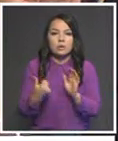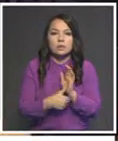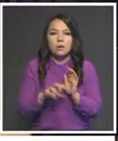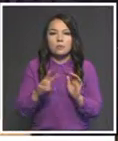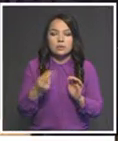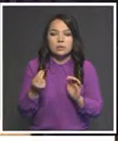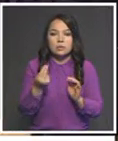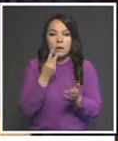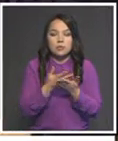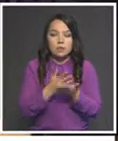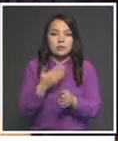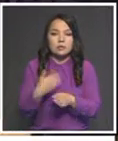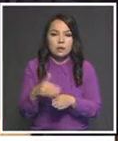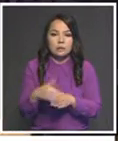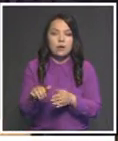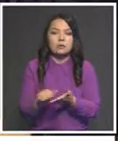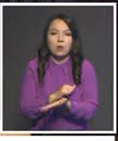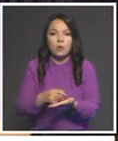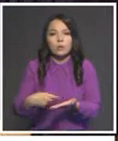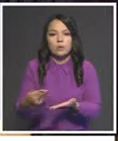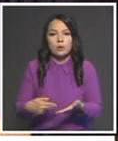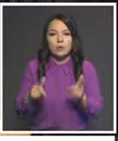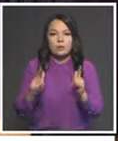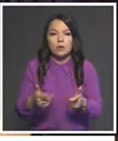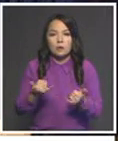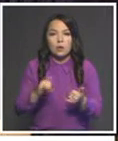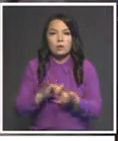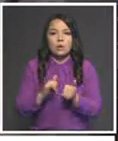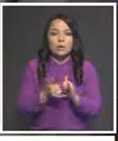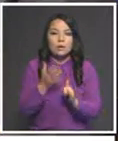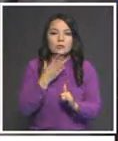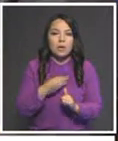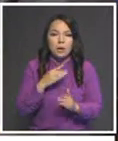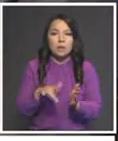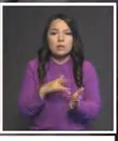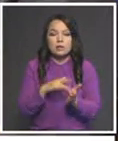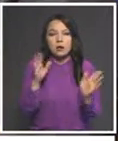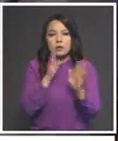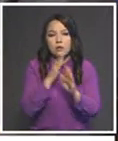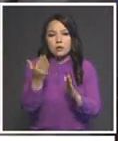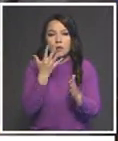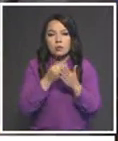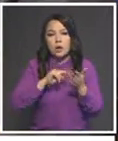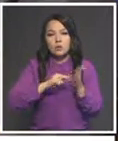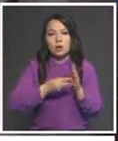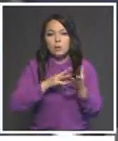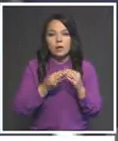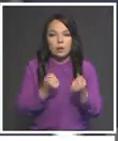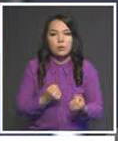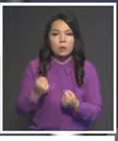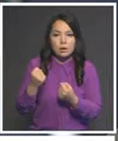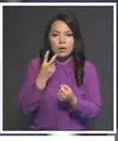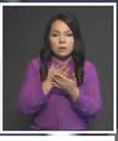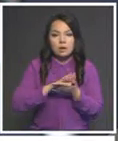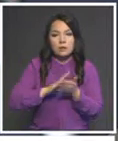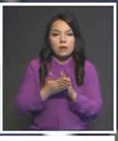бөлу туралы құжатқа қол қойды. Бұдан бөлек Өскемен мен Семей қалаларындағы экологиялық жобаларды қолдау бойынша алдын ала келісімге қол